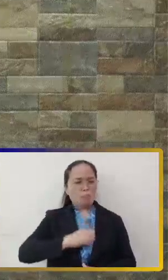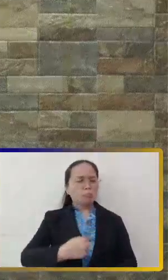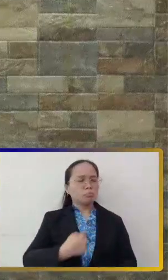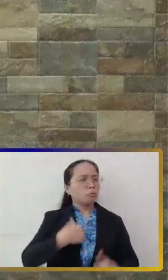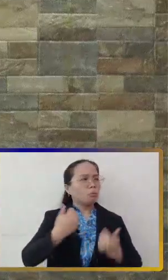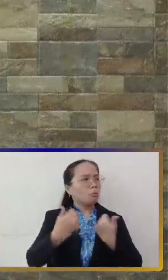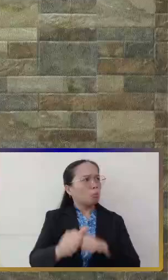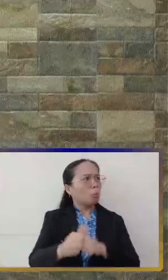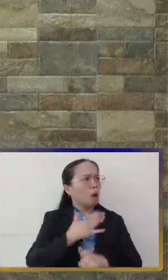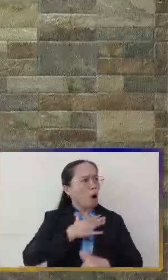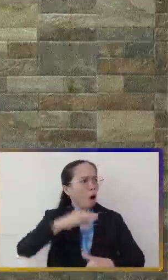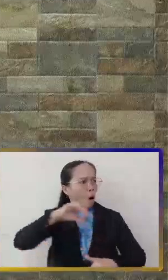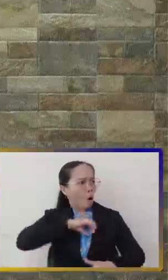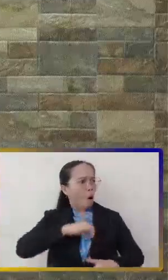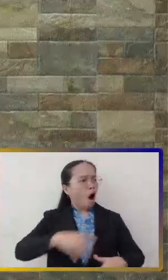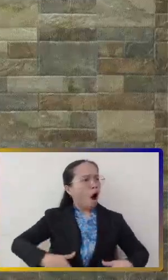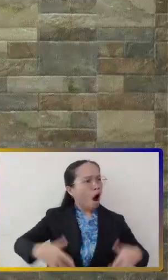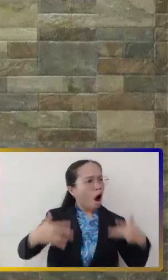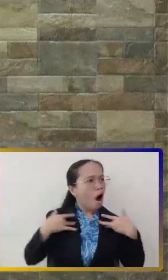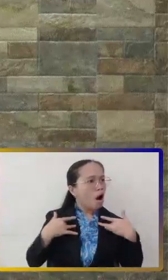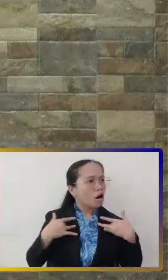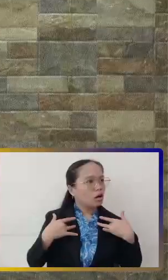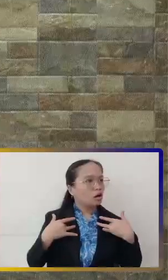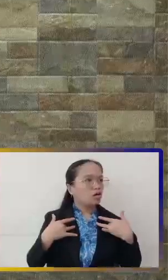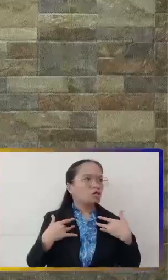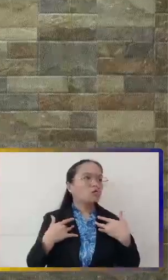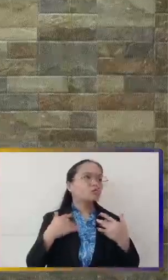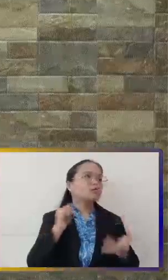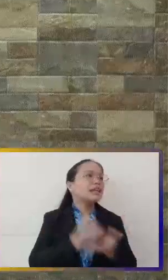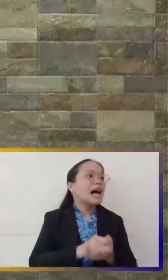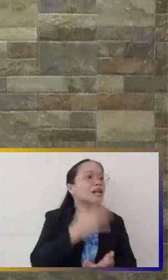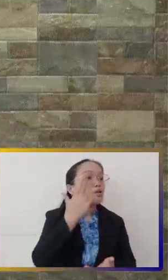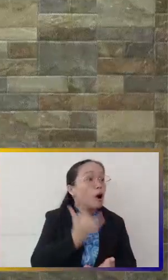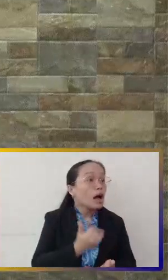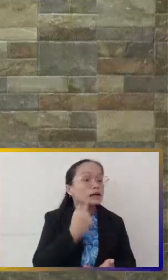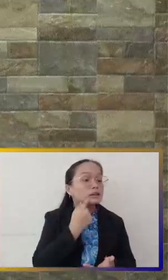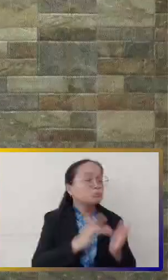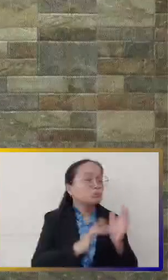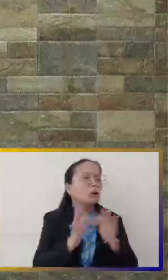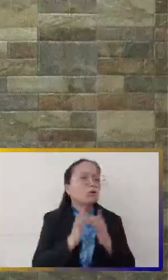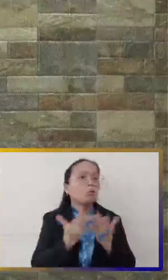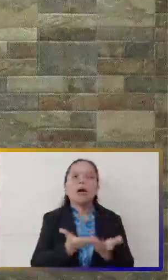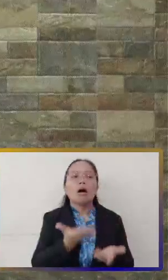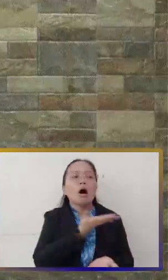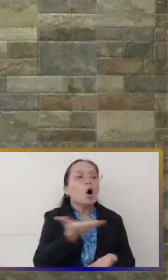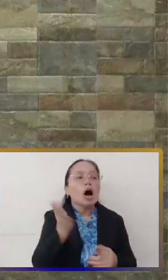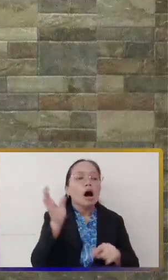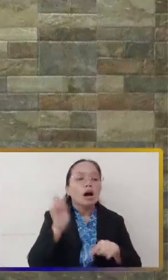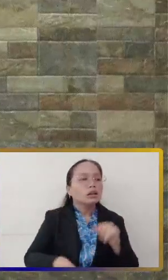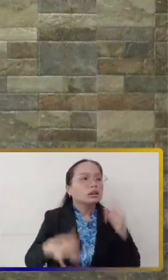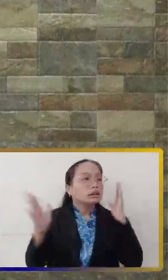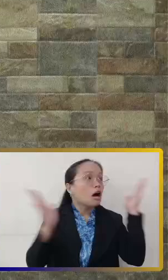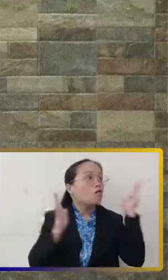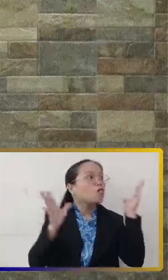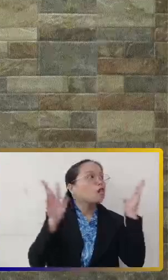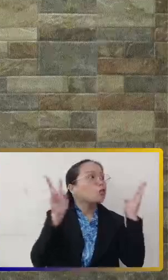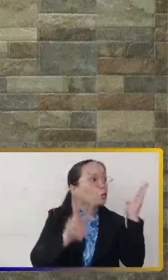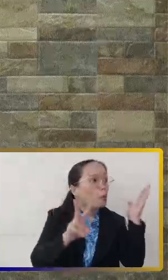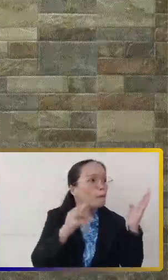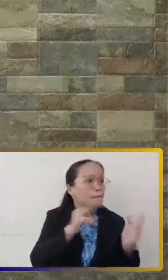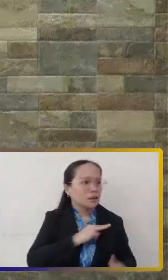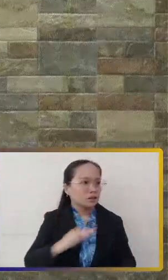Now, ito ang sinasabi ko, kapatid, na you cannot serve two masters at the same time.